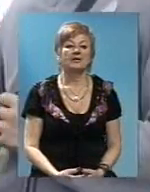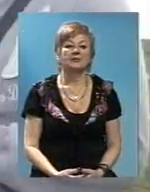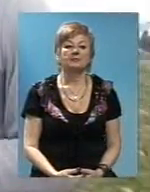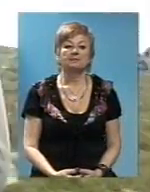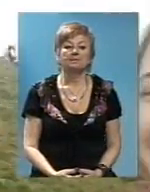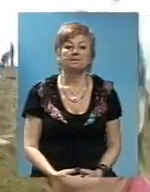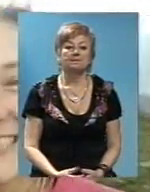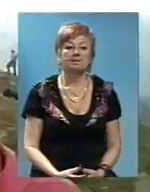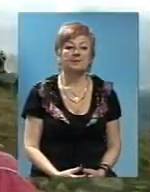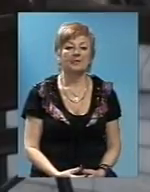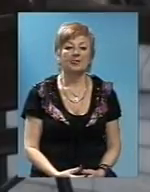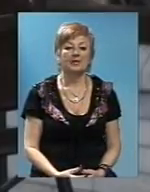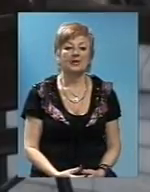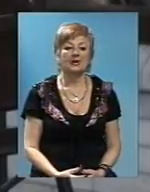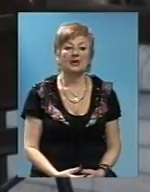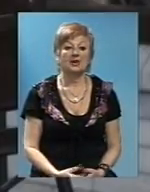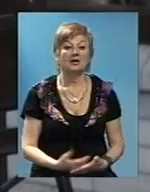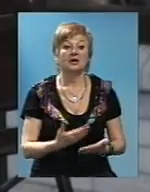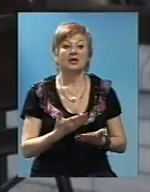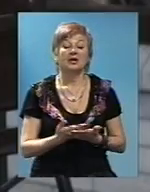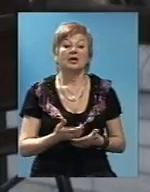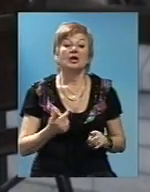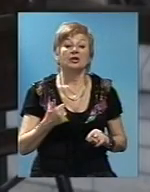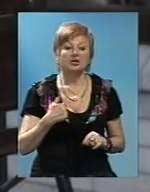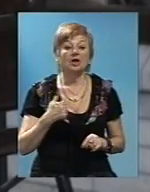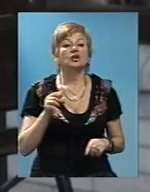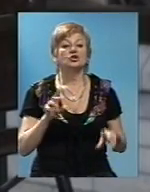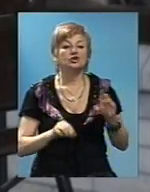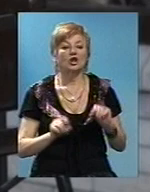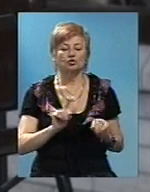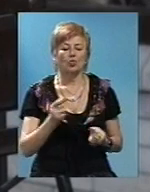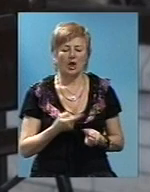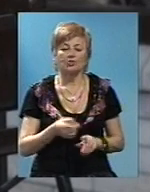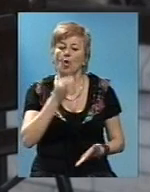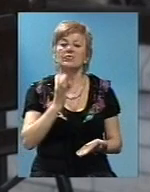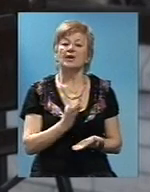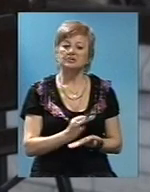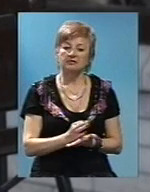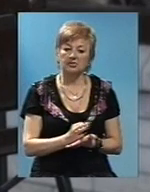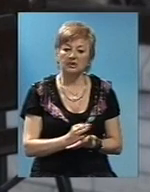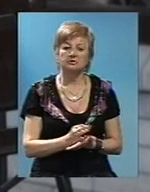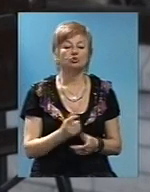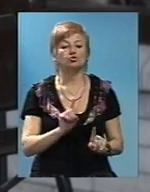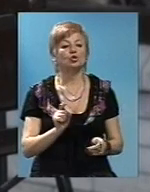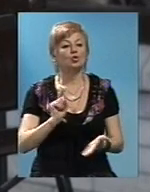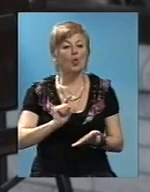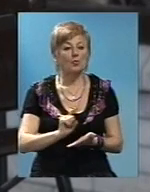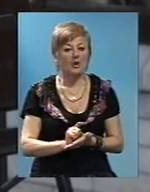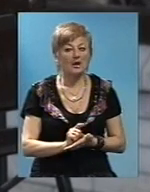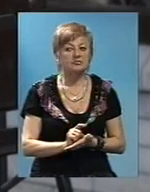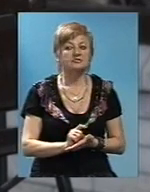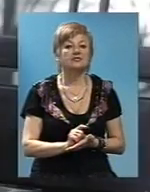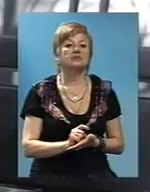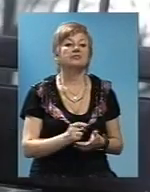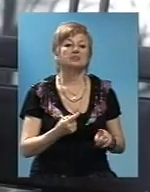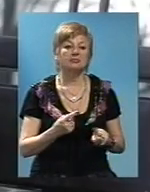Мороз. Чим старше ти становишся, тим більше ті обов'язаності, відповідальності і события жизни. Главное вот это